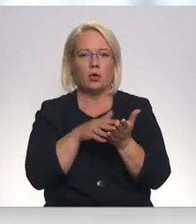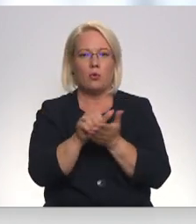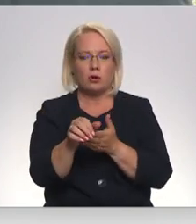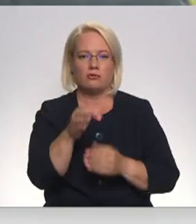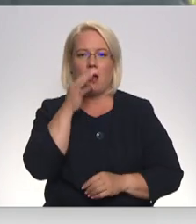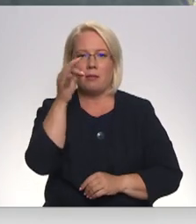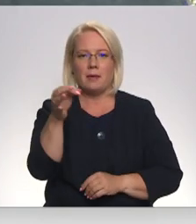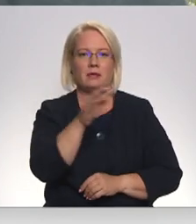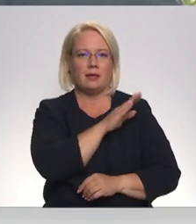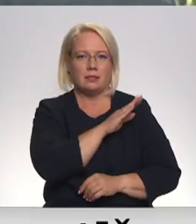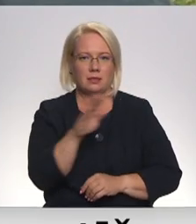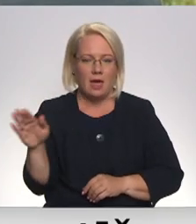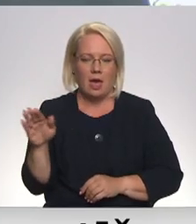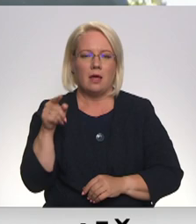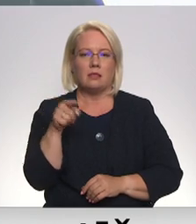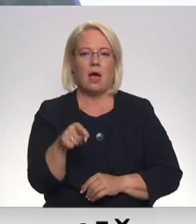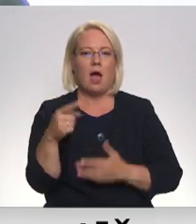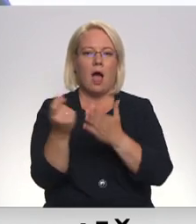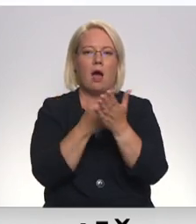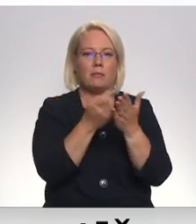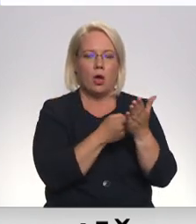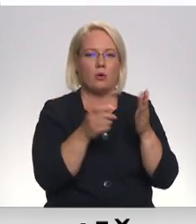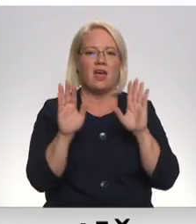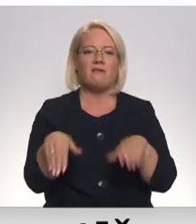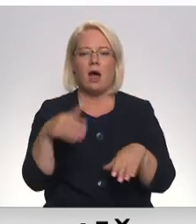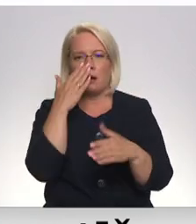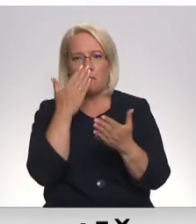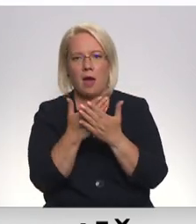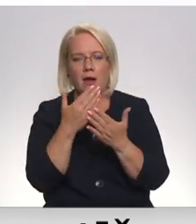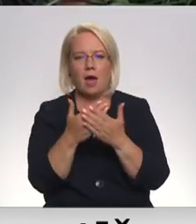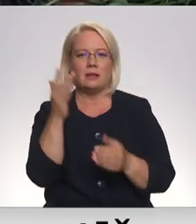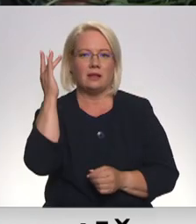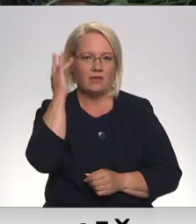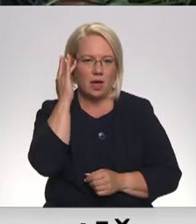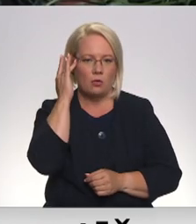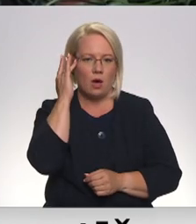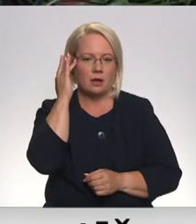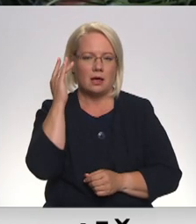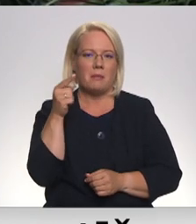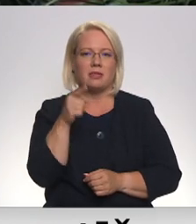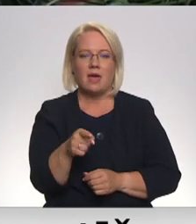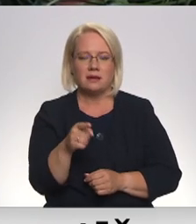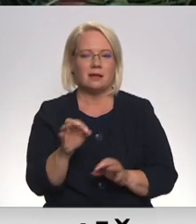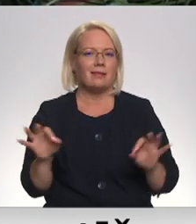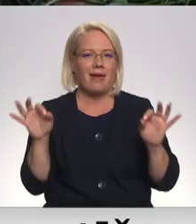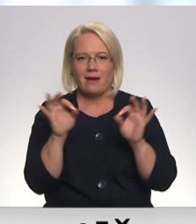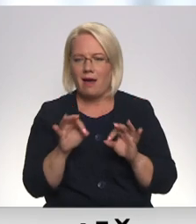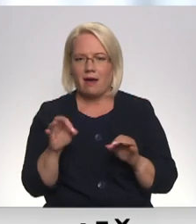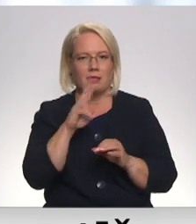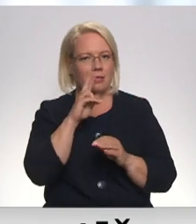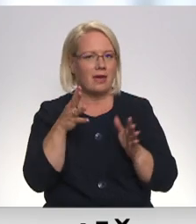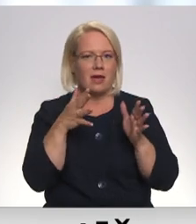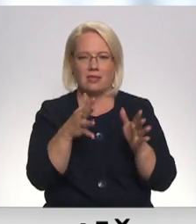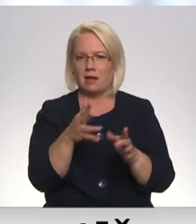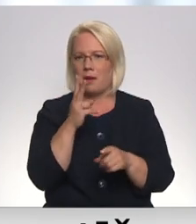nē. Tā aptaujā, protams, var parādīt viedokli, bet taču tas nekādā veidā neietekmē